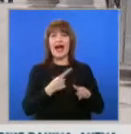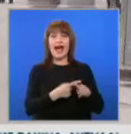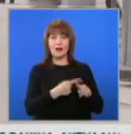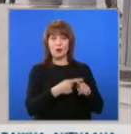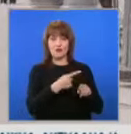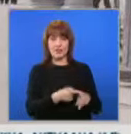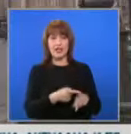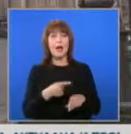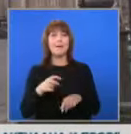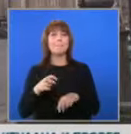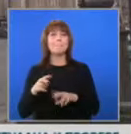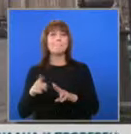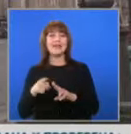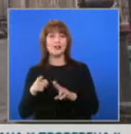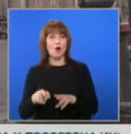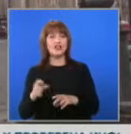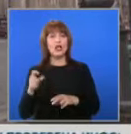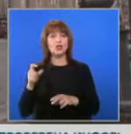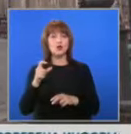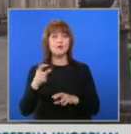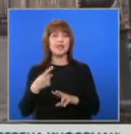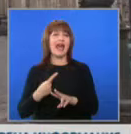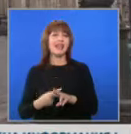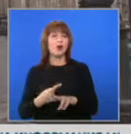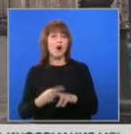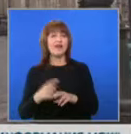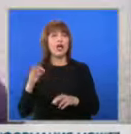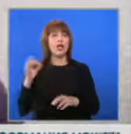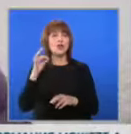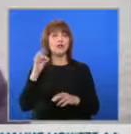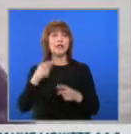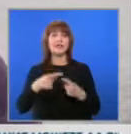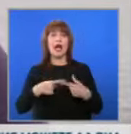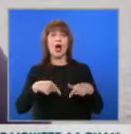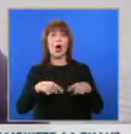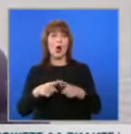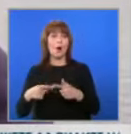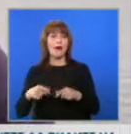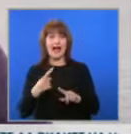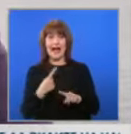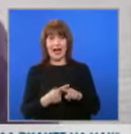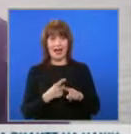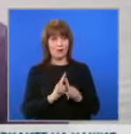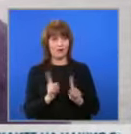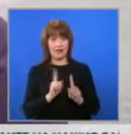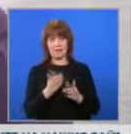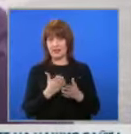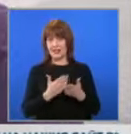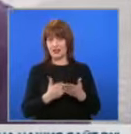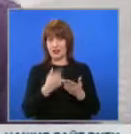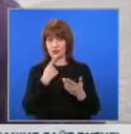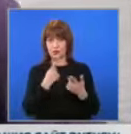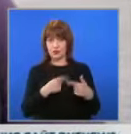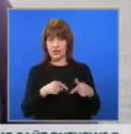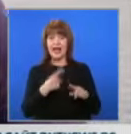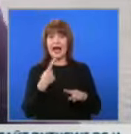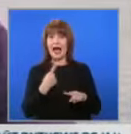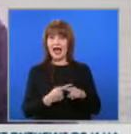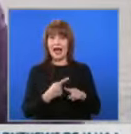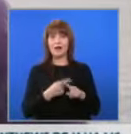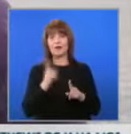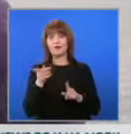Харковска, Днепропетровска, Сумска, Николаевска и Одеска област. Харков никога няма да бъде част от зона. Харков